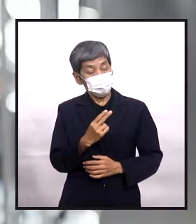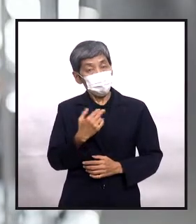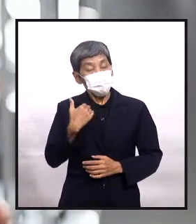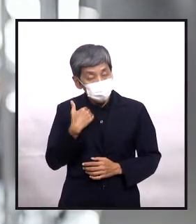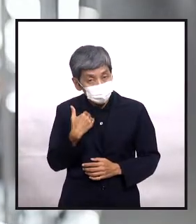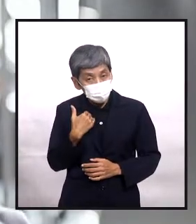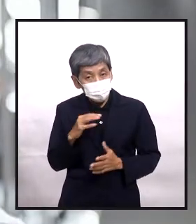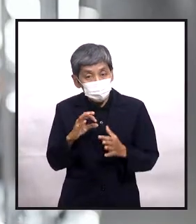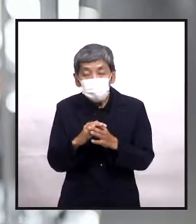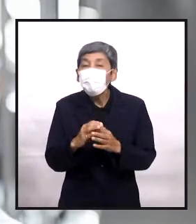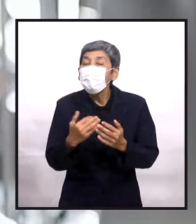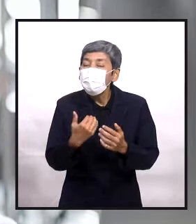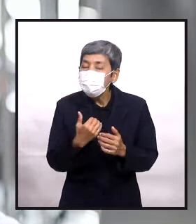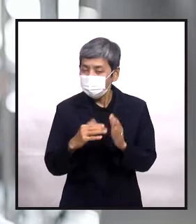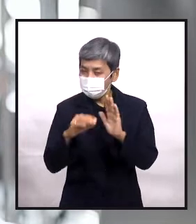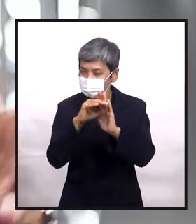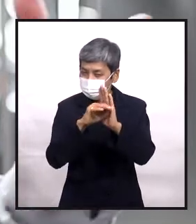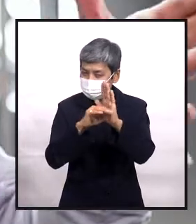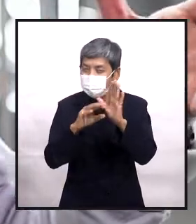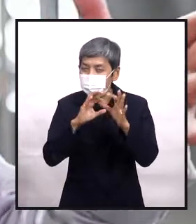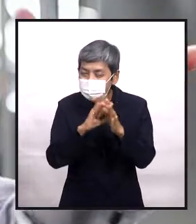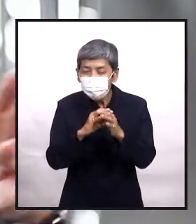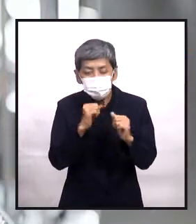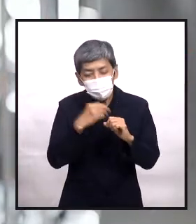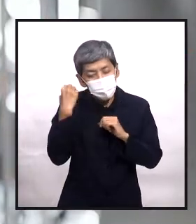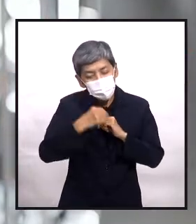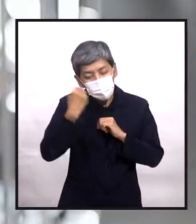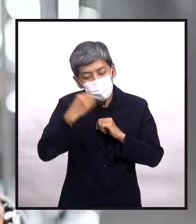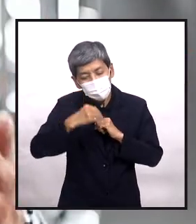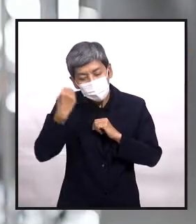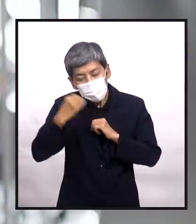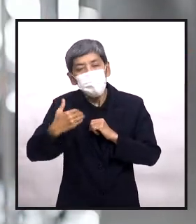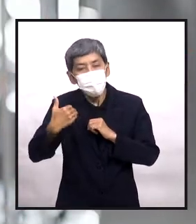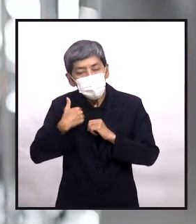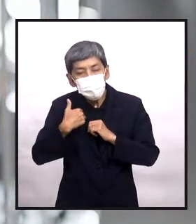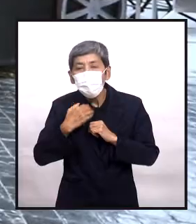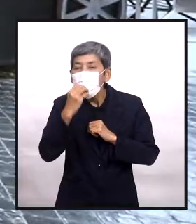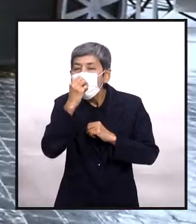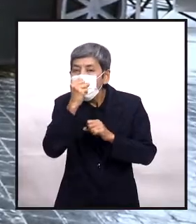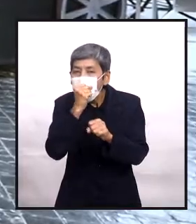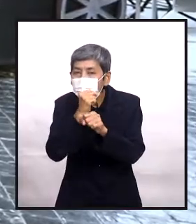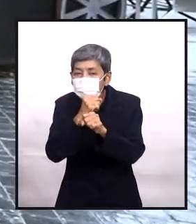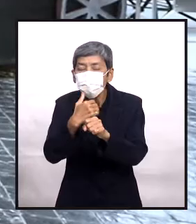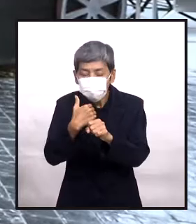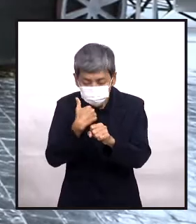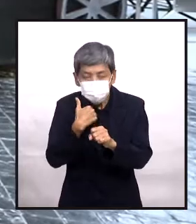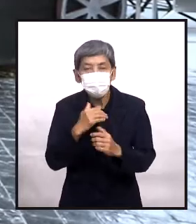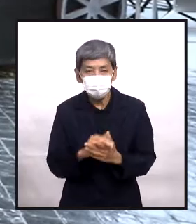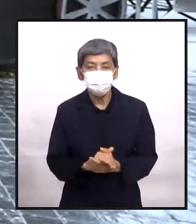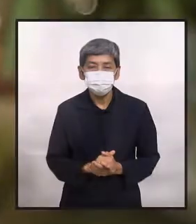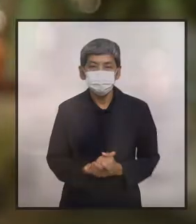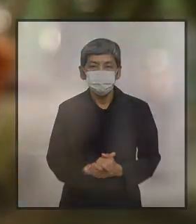จริงๆงั้นแปลว่าไอ้ข้อมูลที่แบบฟังสืบๆกันมาเนี่ยบางทีมันก็ต้องมีการเช็คก็เลยเกิดกิมมิคตรง